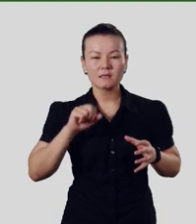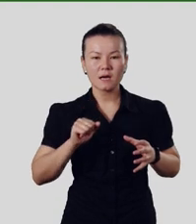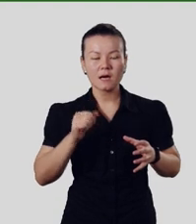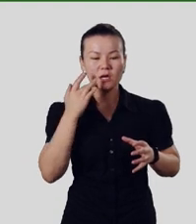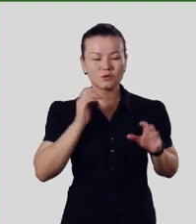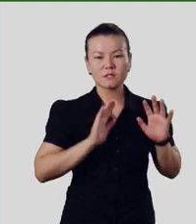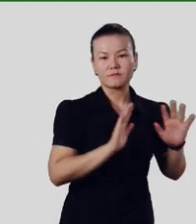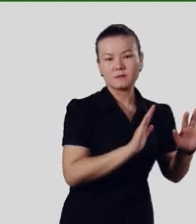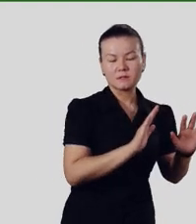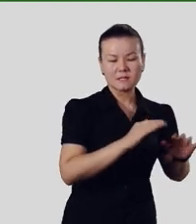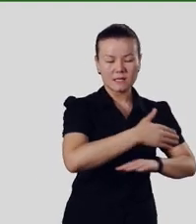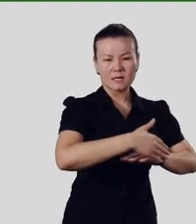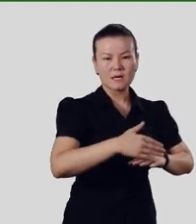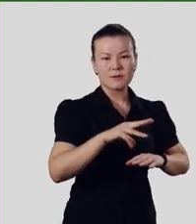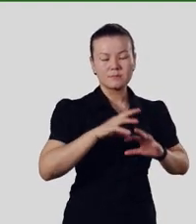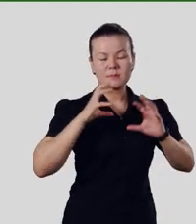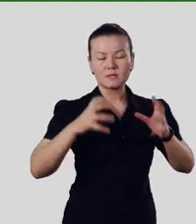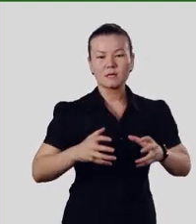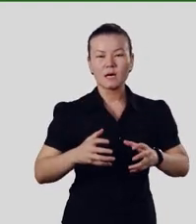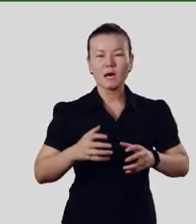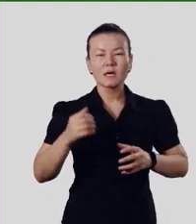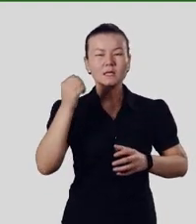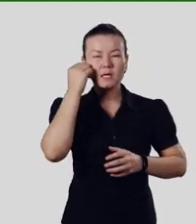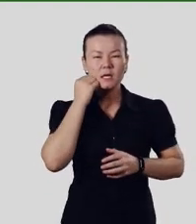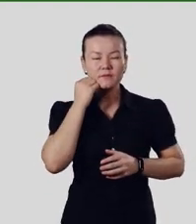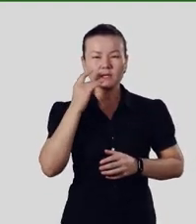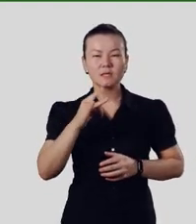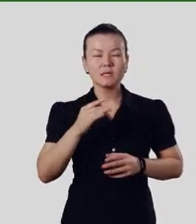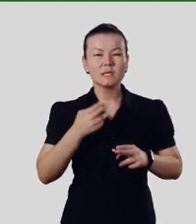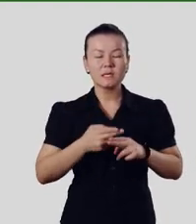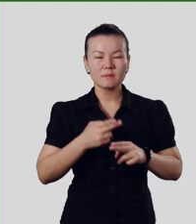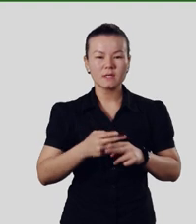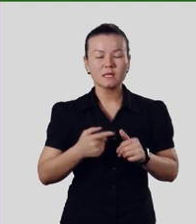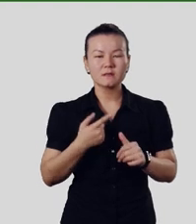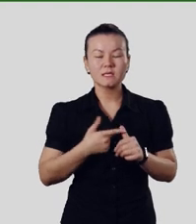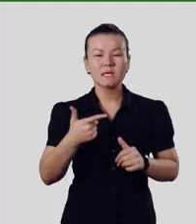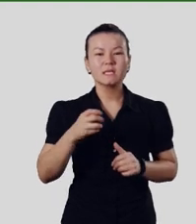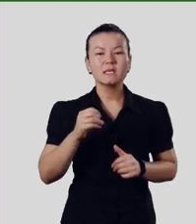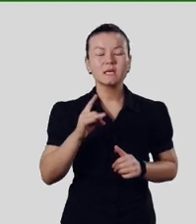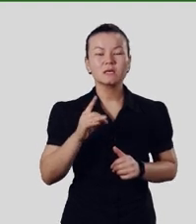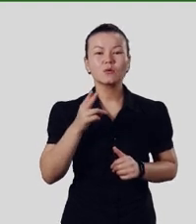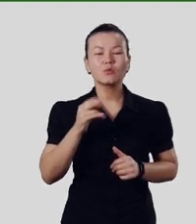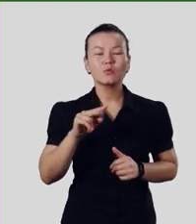мира. Древние римляне называли его Геркулесовы столбы.